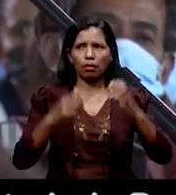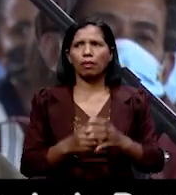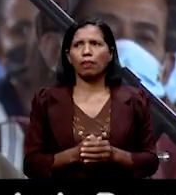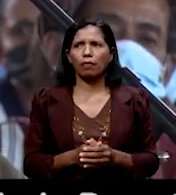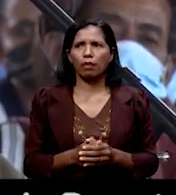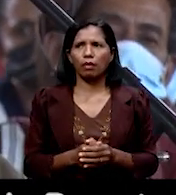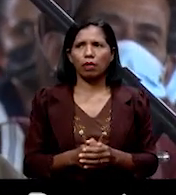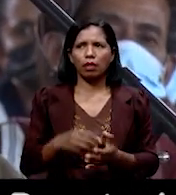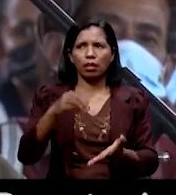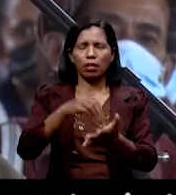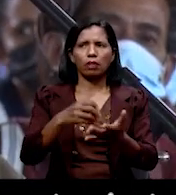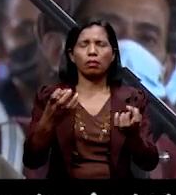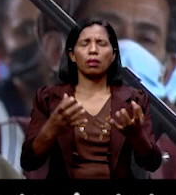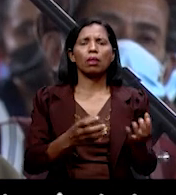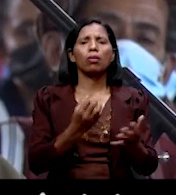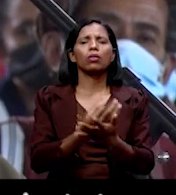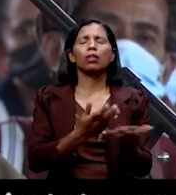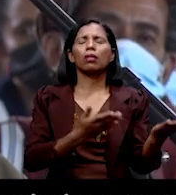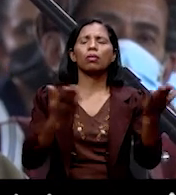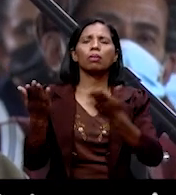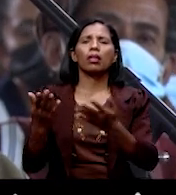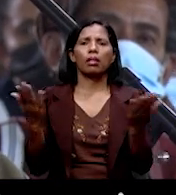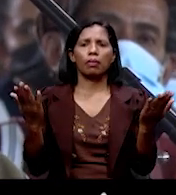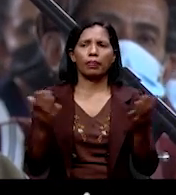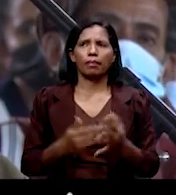sere barbara kane osane lori ho tu baen be.